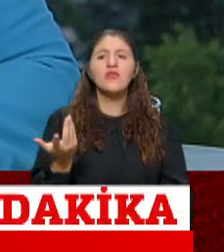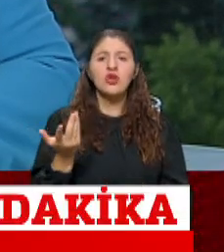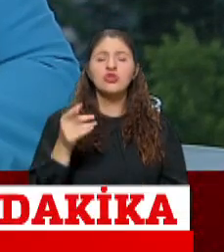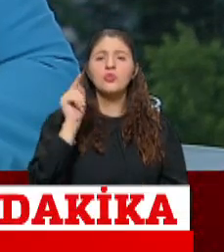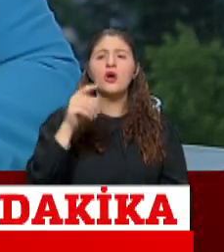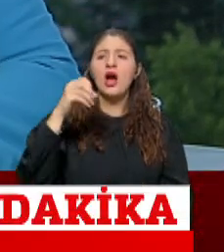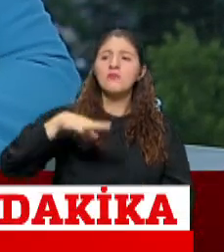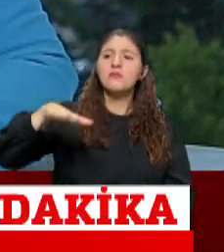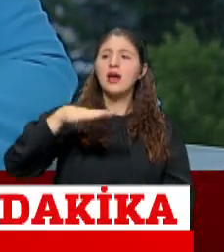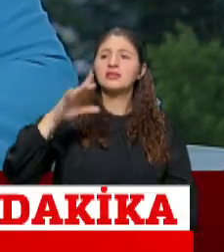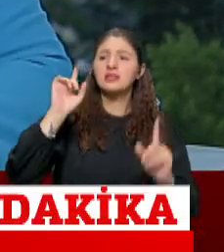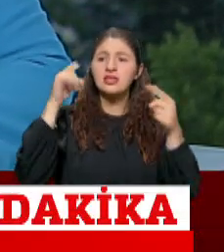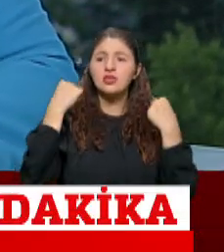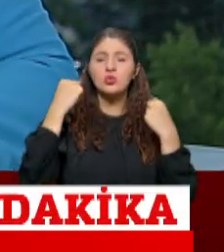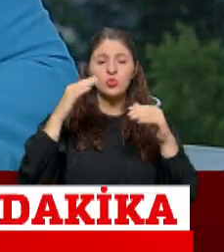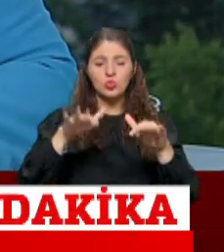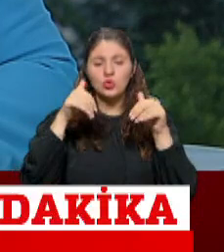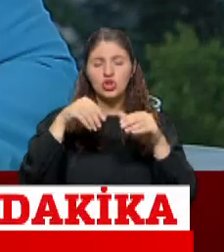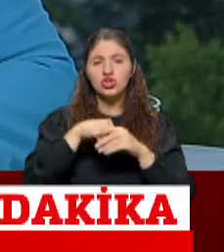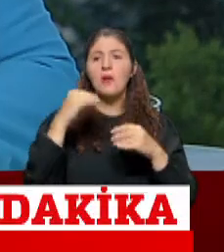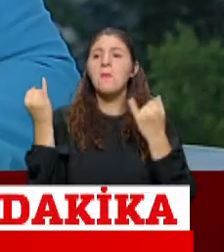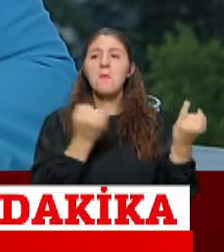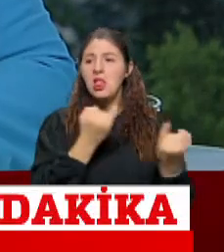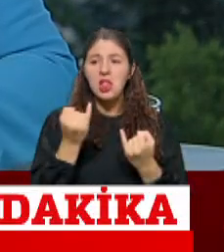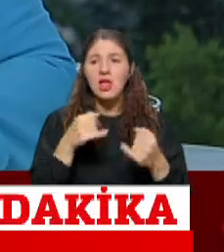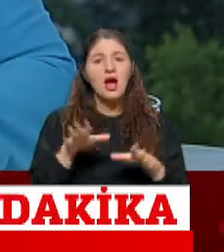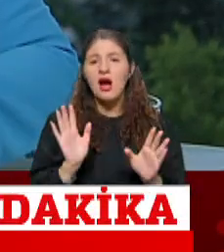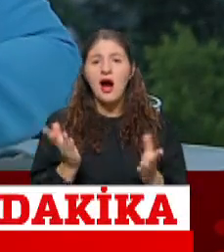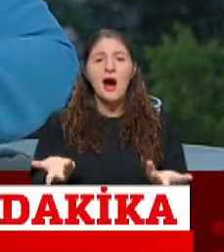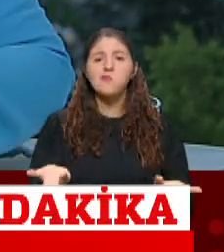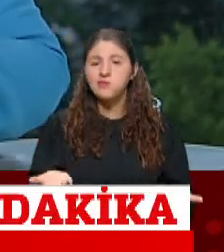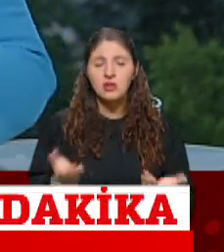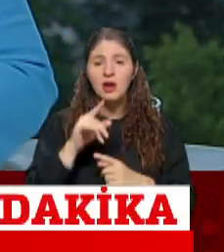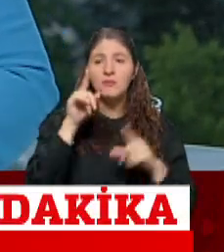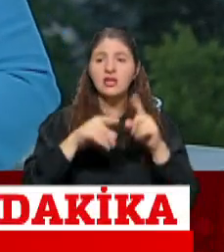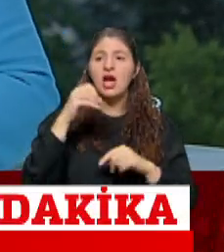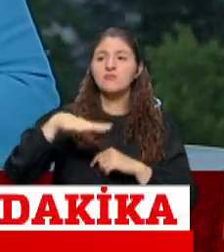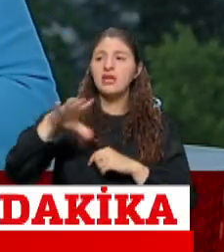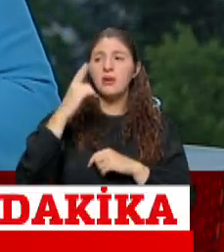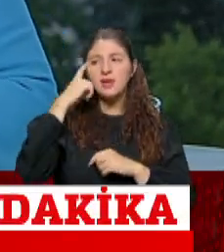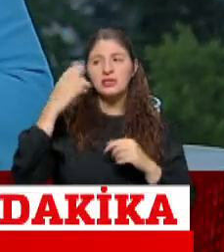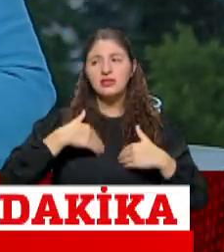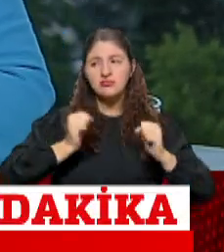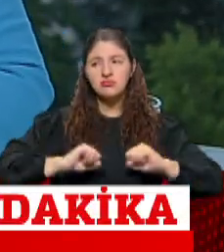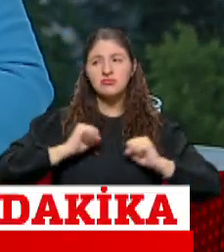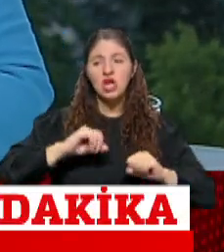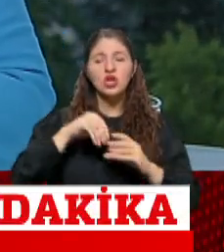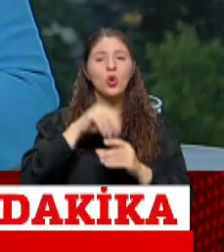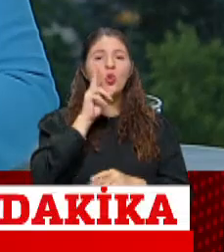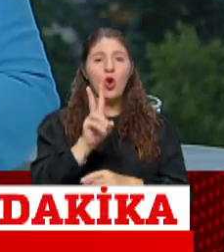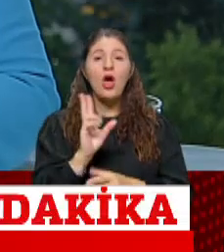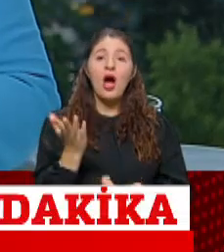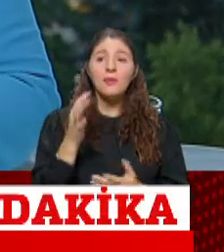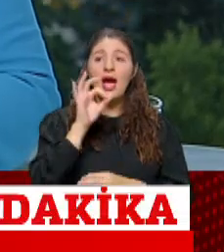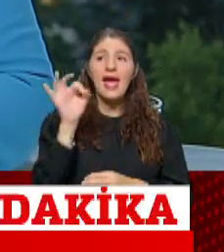dolayısıyla bu AK Partili yetkili kurullarında tartışılmış değil. Sadece bazı AK Partililerin beyin jimnastiği olarak görülüyor.